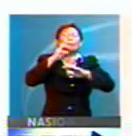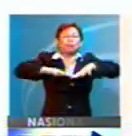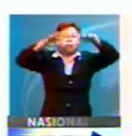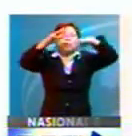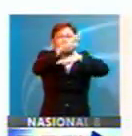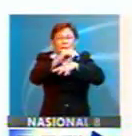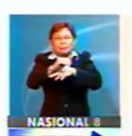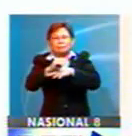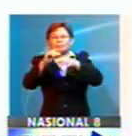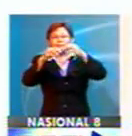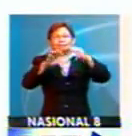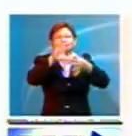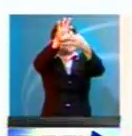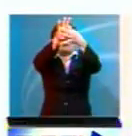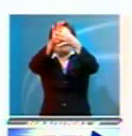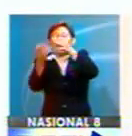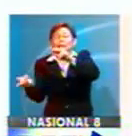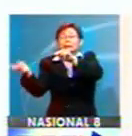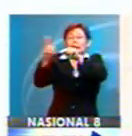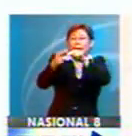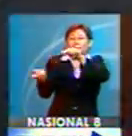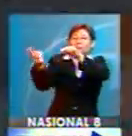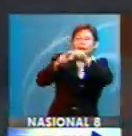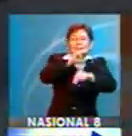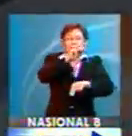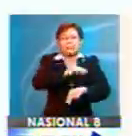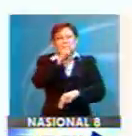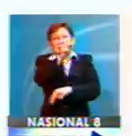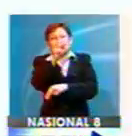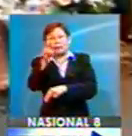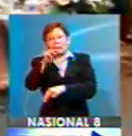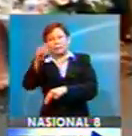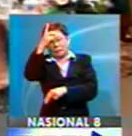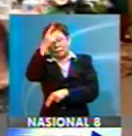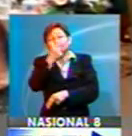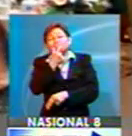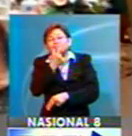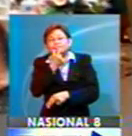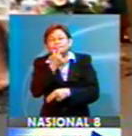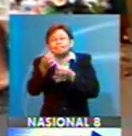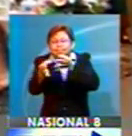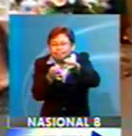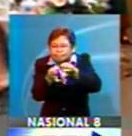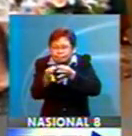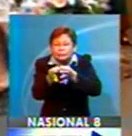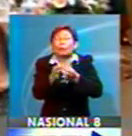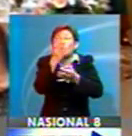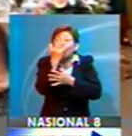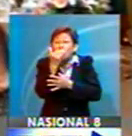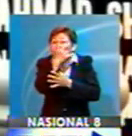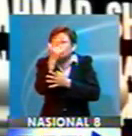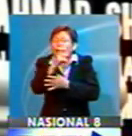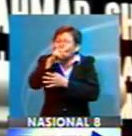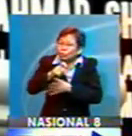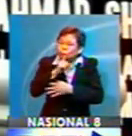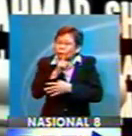selain memasang pencawang tambahan. Menteri Komunikasi dan Multimedia Datuk Seri Ahmad Syabri Cik menjelaskan tindakan itu perlu